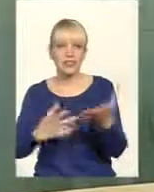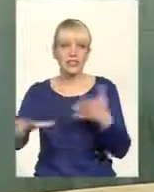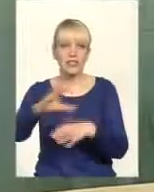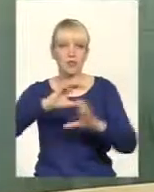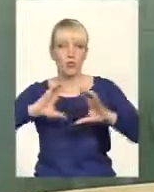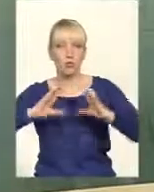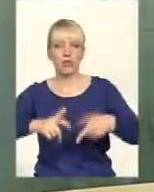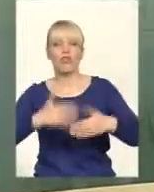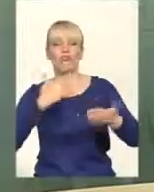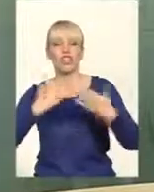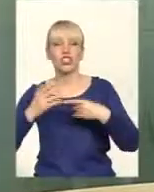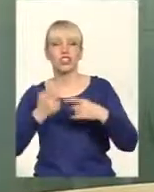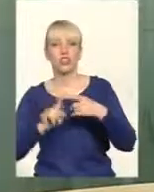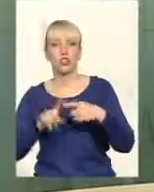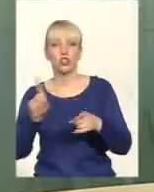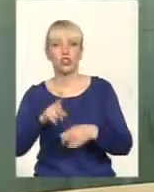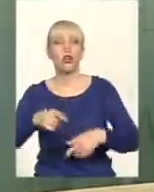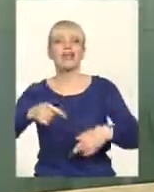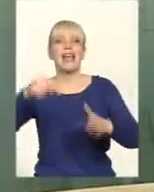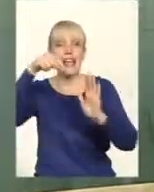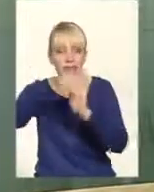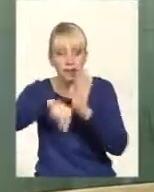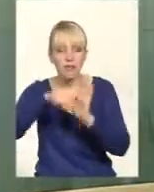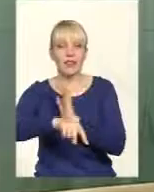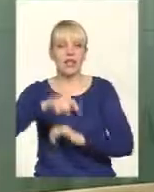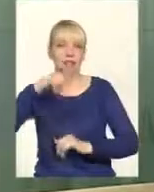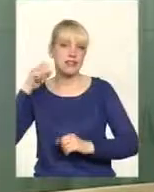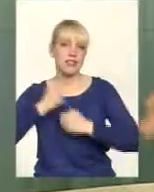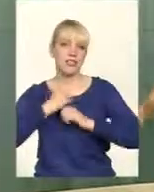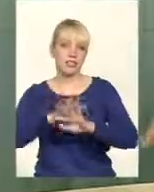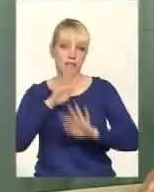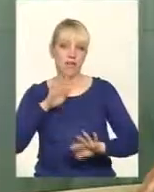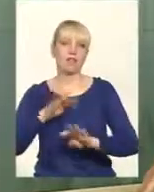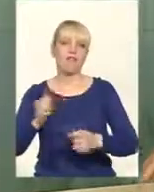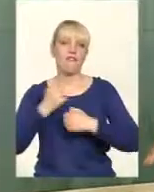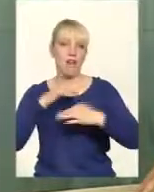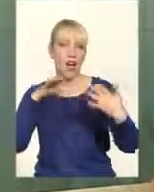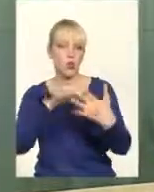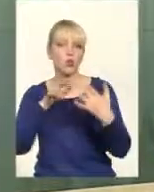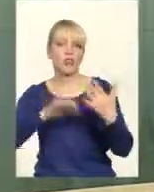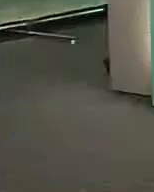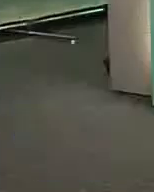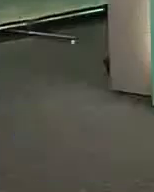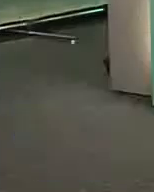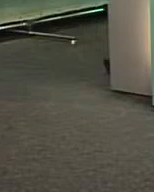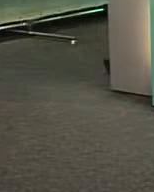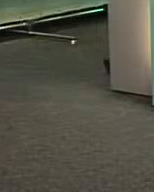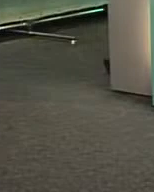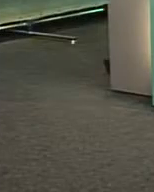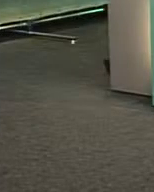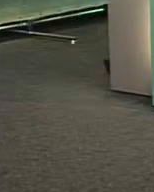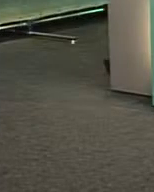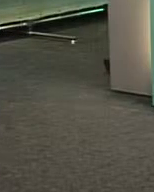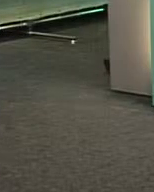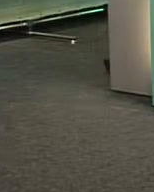в отношении того, что именно российские войска воюют в первую очередь на территории Украины. Я хочу